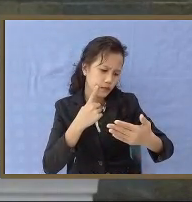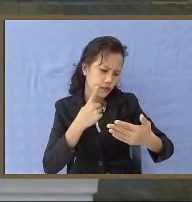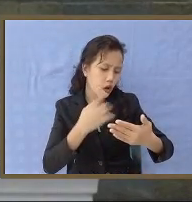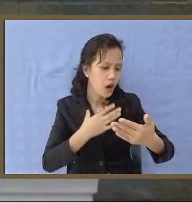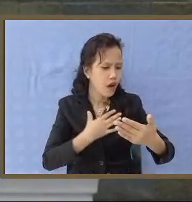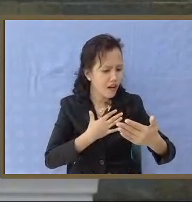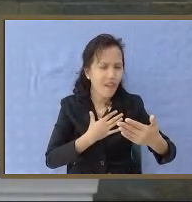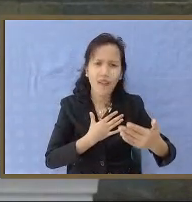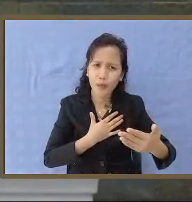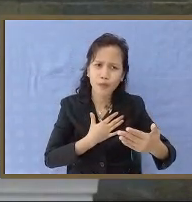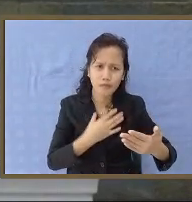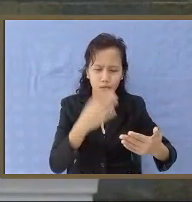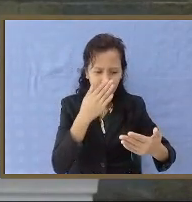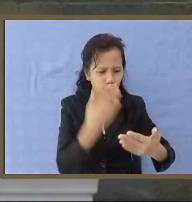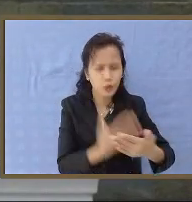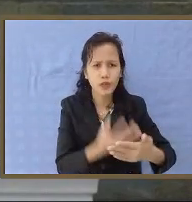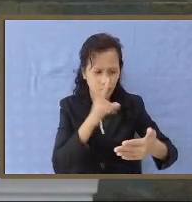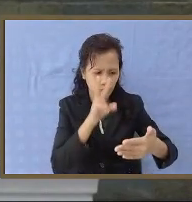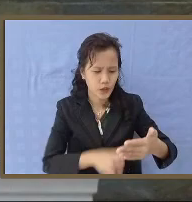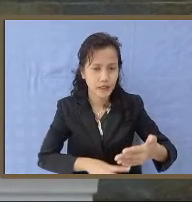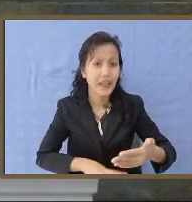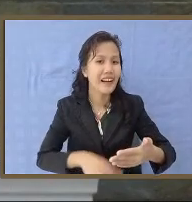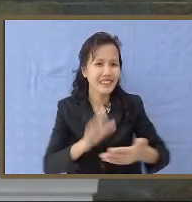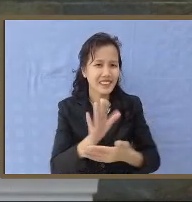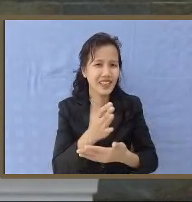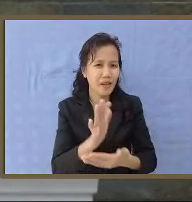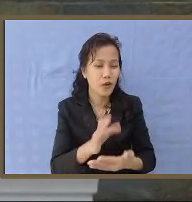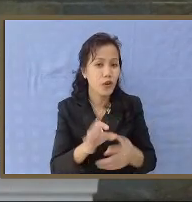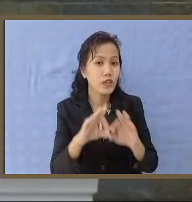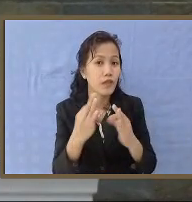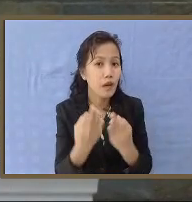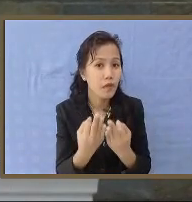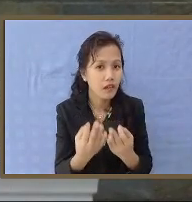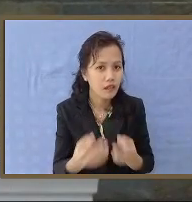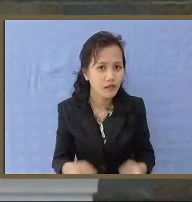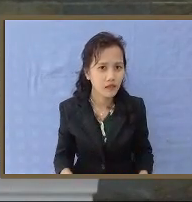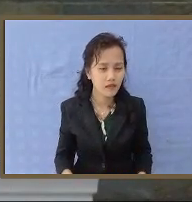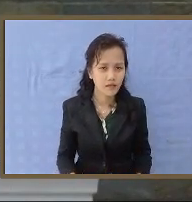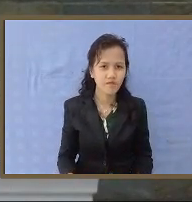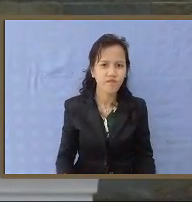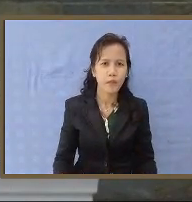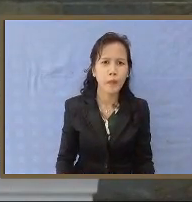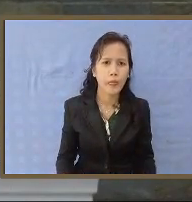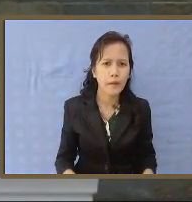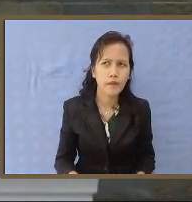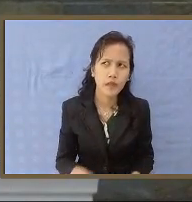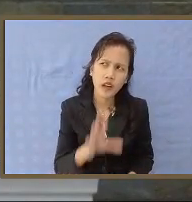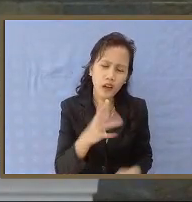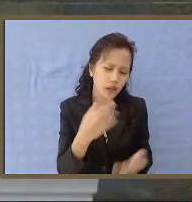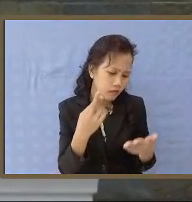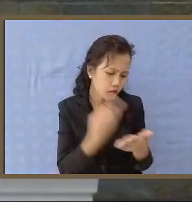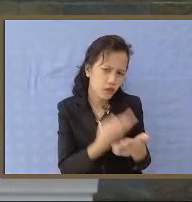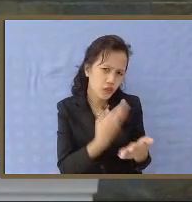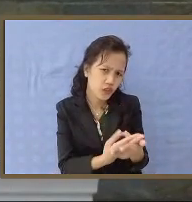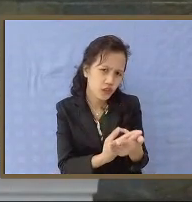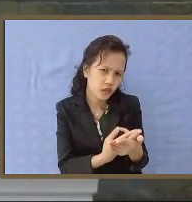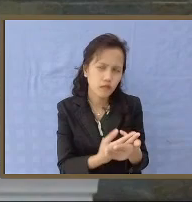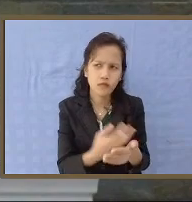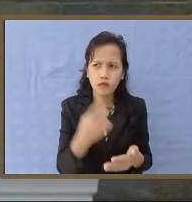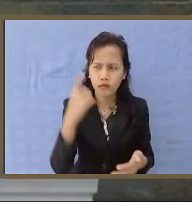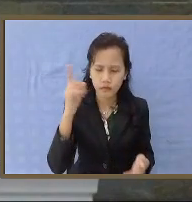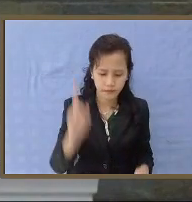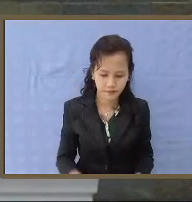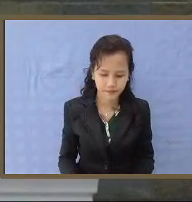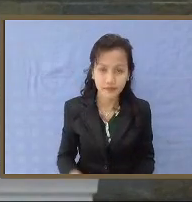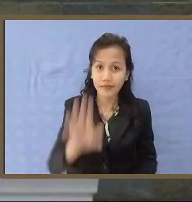Yeah? So ganon, ano ang nagagawa ng kayamanan? Maraming nagdi-depend sa kayamanan. Alam nyo ba? Let's go to the